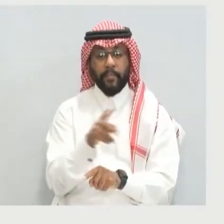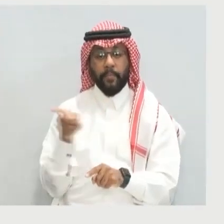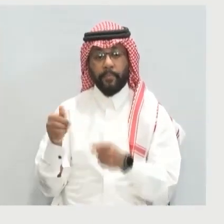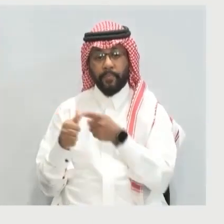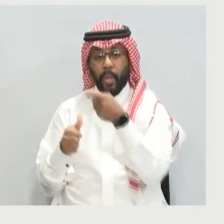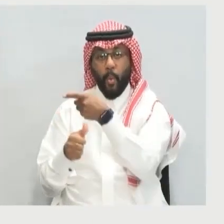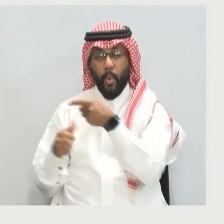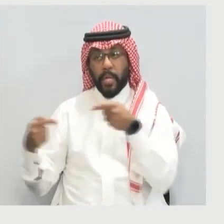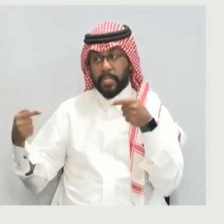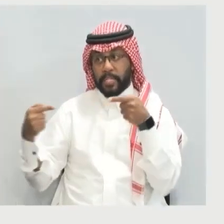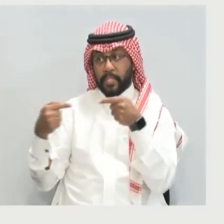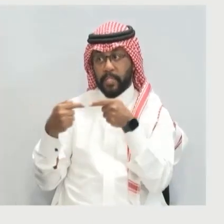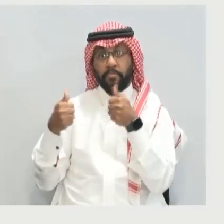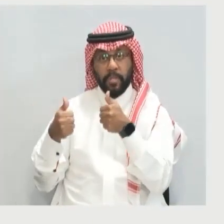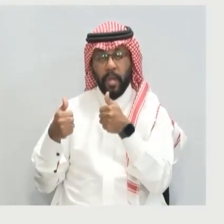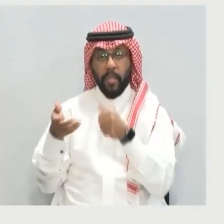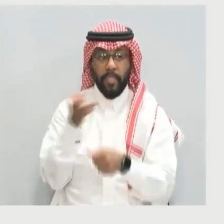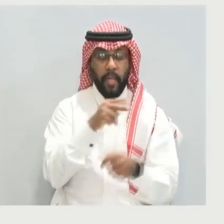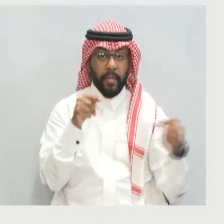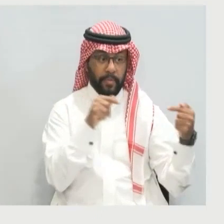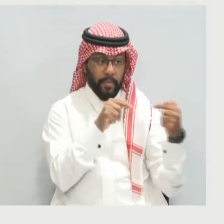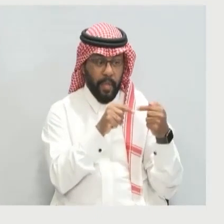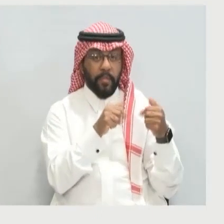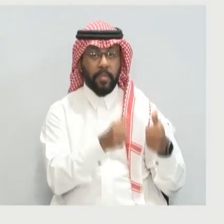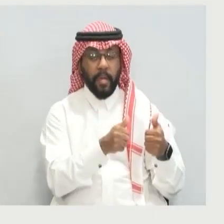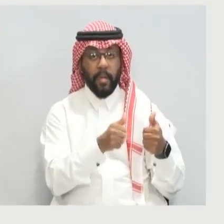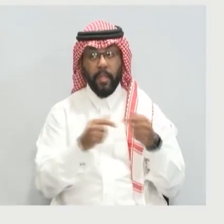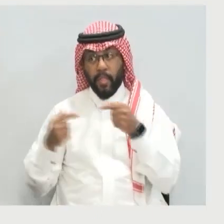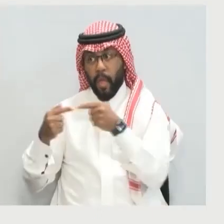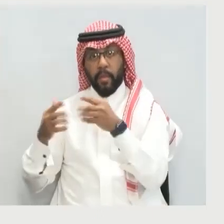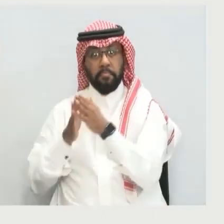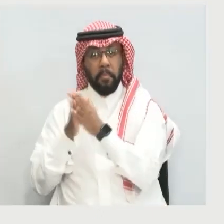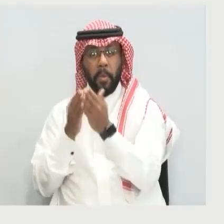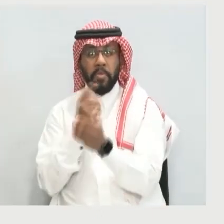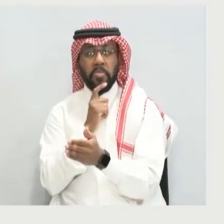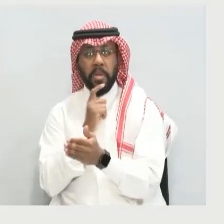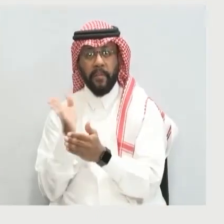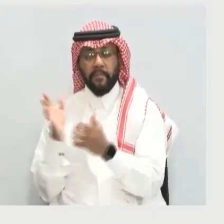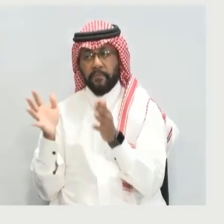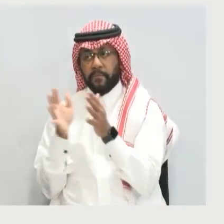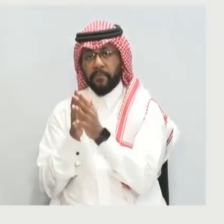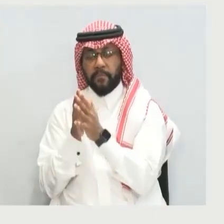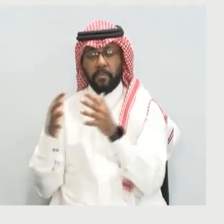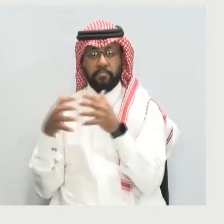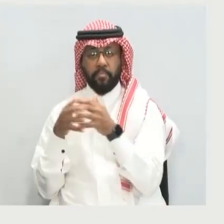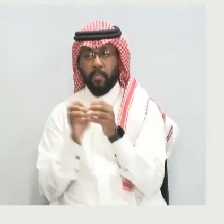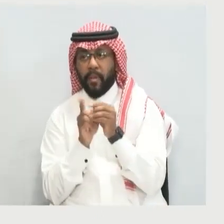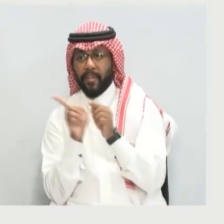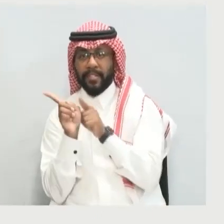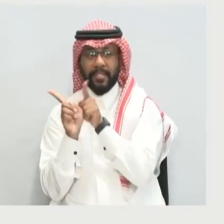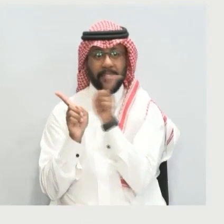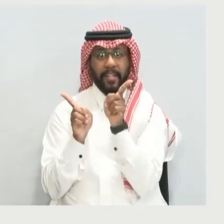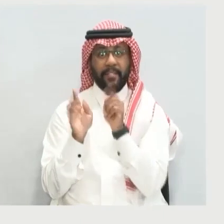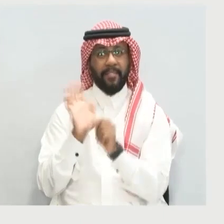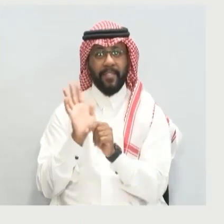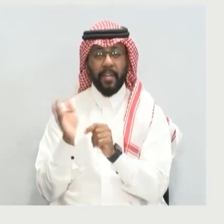صحيح وكذلك هنا الاتجاه صحيح هنا لم تكون هناك طاقه كافيه لحدوث التفاعل فحصل لي ارتداد لكن